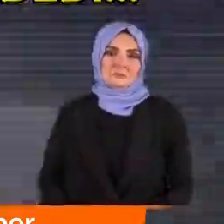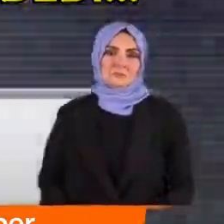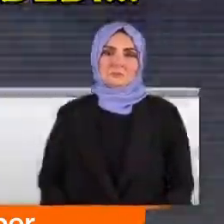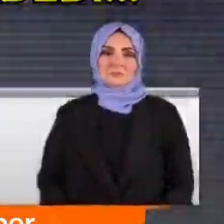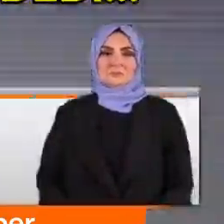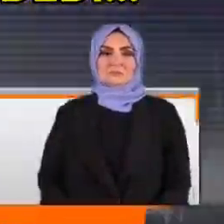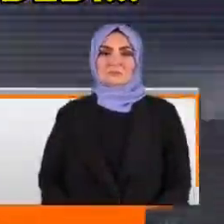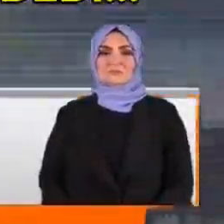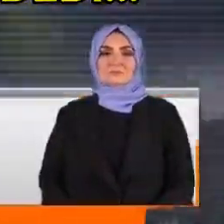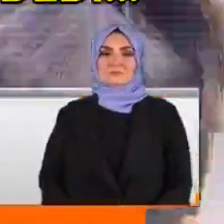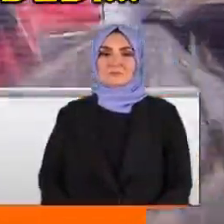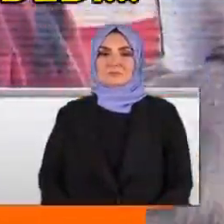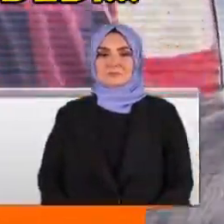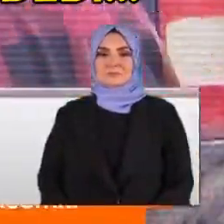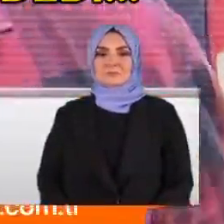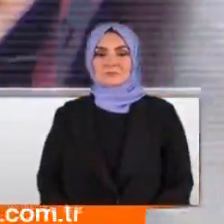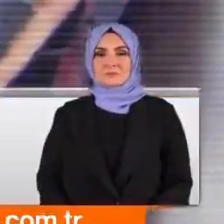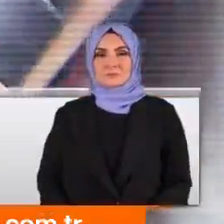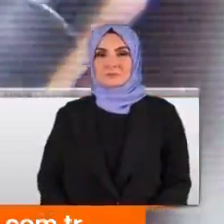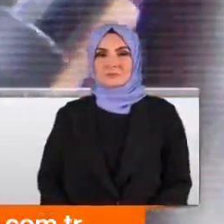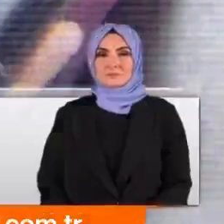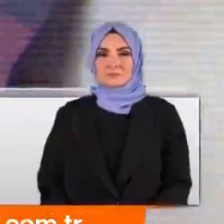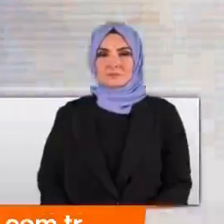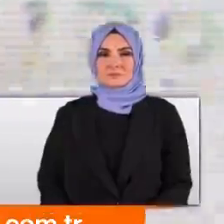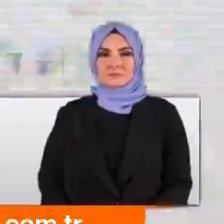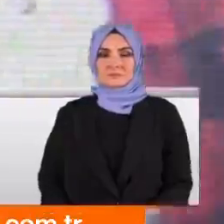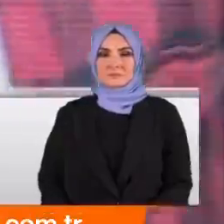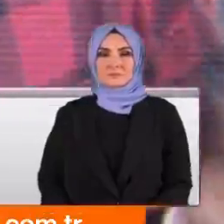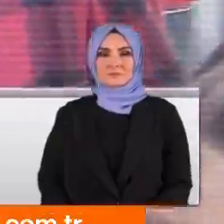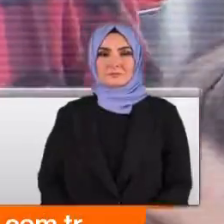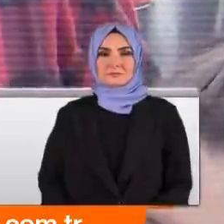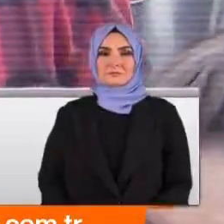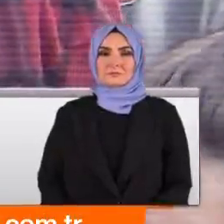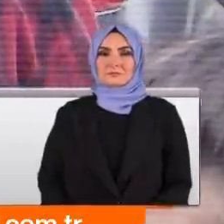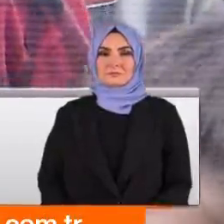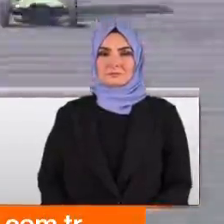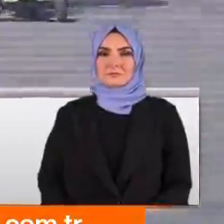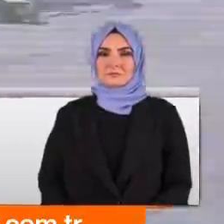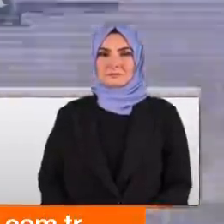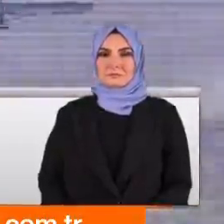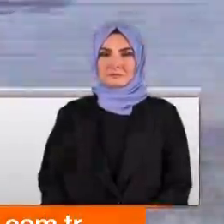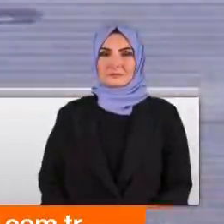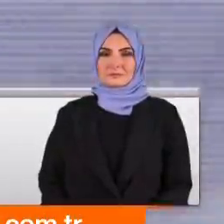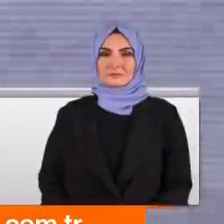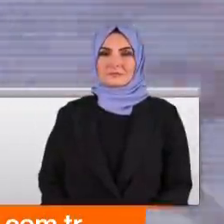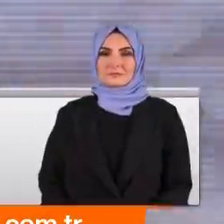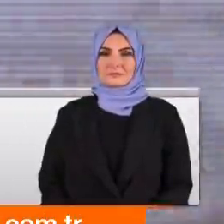Abi bana elektrikli skuter bağlamışlar dedi. O an için ben başımdan vurulmuşa döndüm.